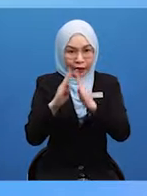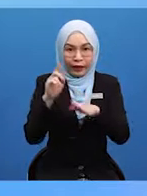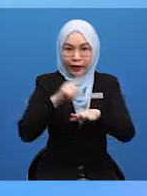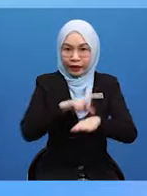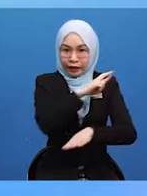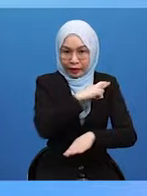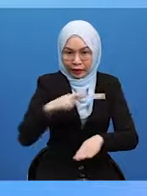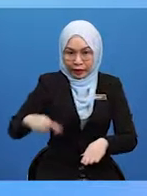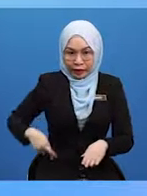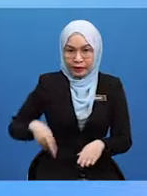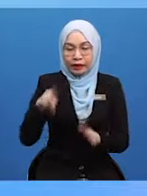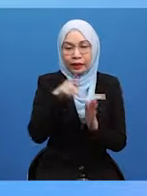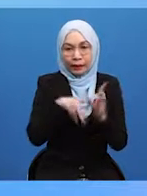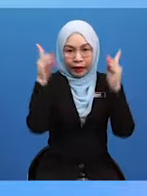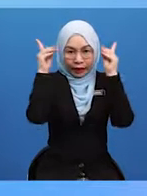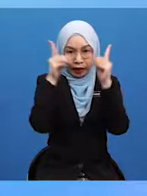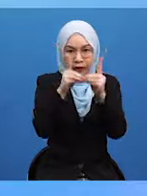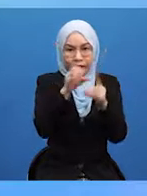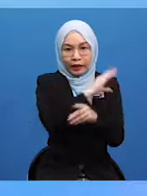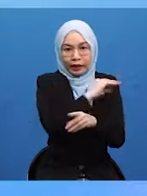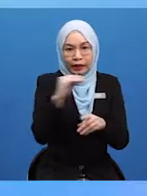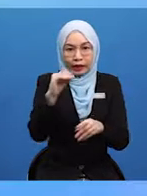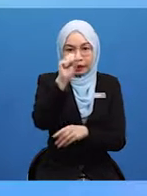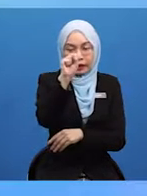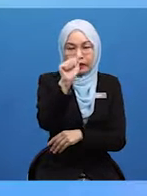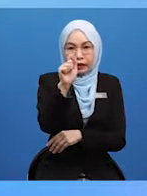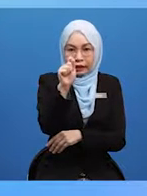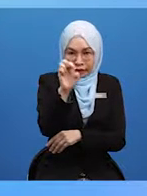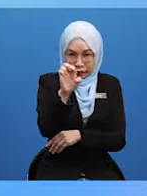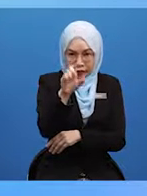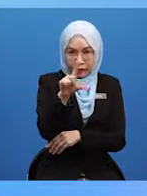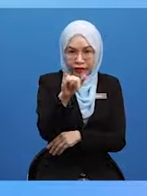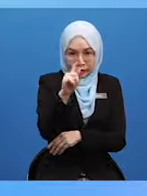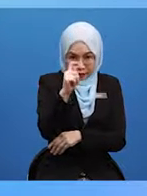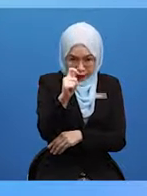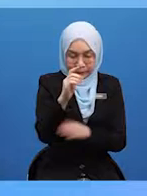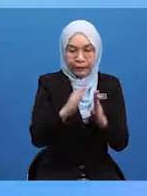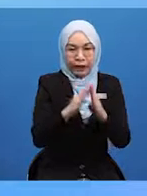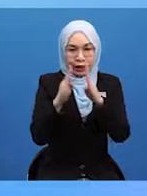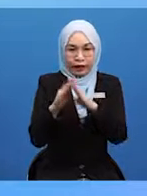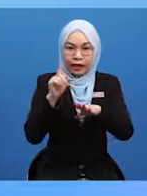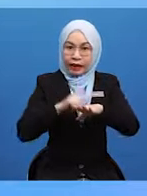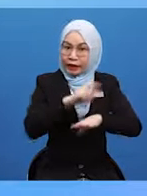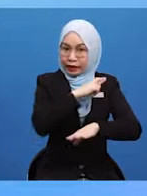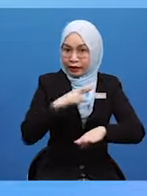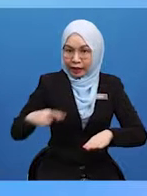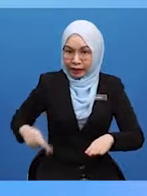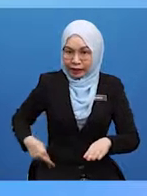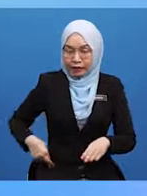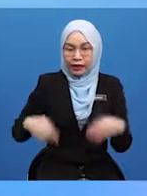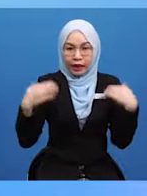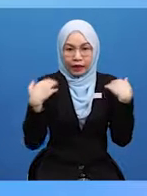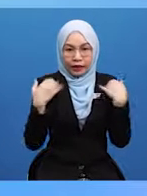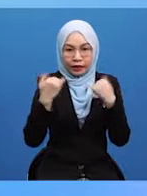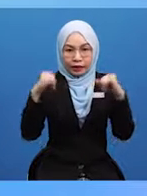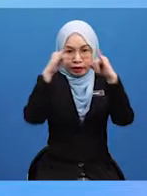dan bandar satelit. Bandar diraja adalah bandar terletaknya istana